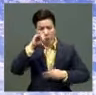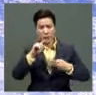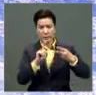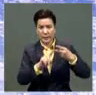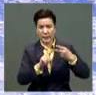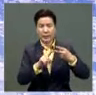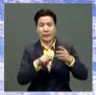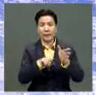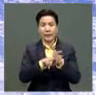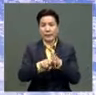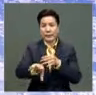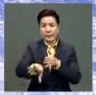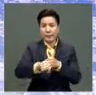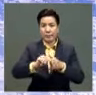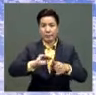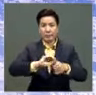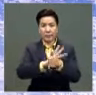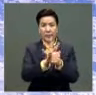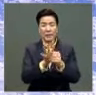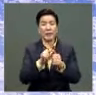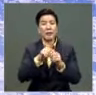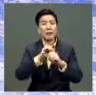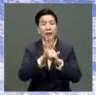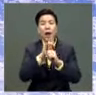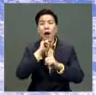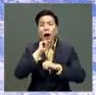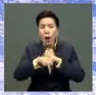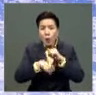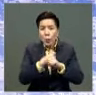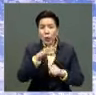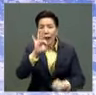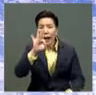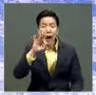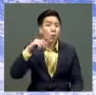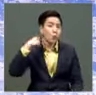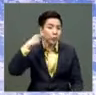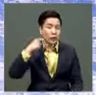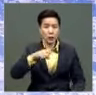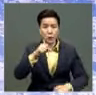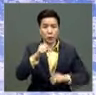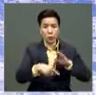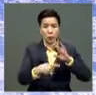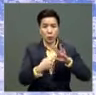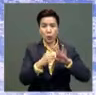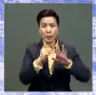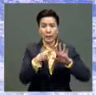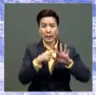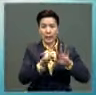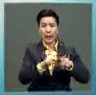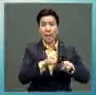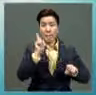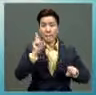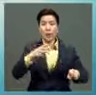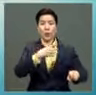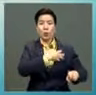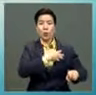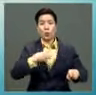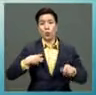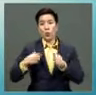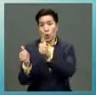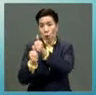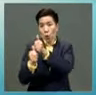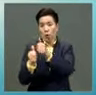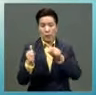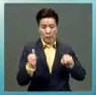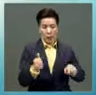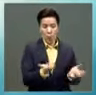คติดเชื้อไวรัสโคโรนา2019เป็นผู้ป่วยหญิงอายุ9ปีชาวซูดานเป็นบุตรสาวของอุปทูตซูดานประจำประเทศ